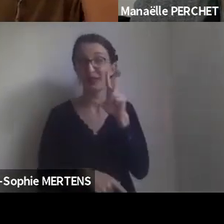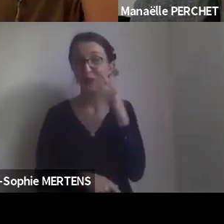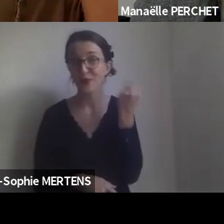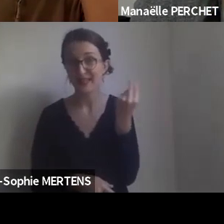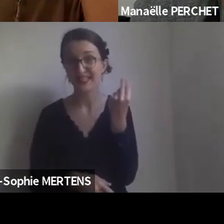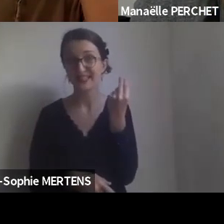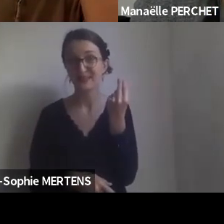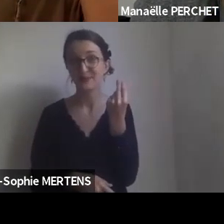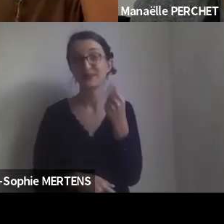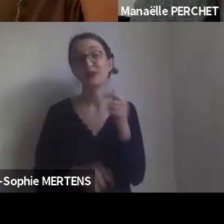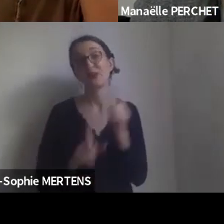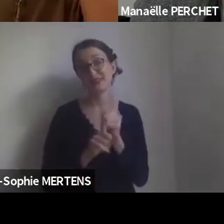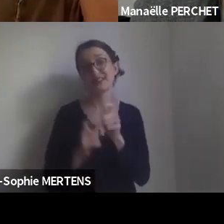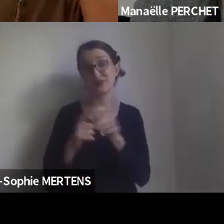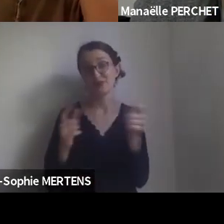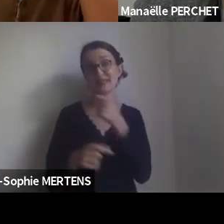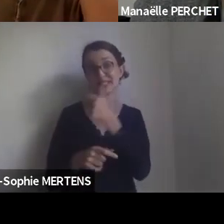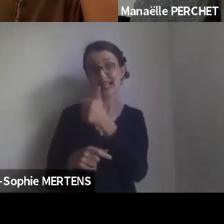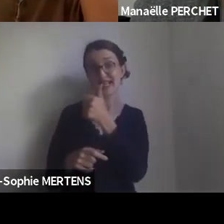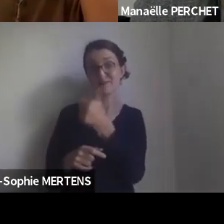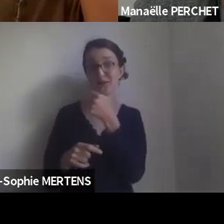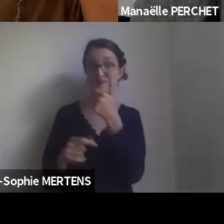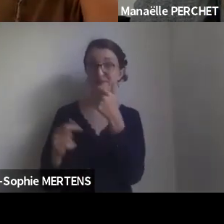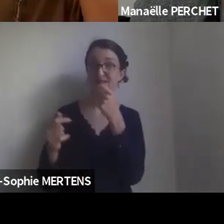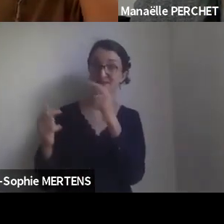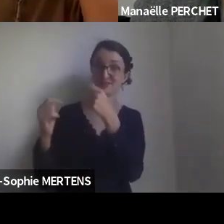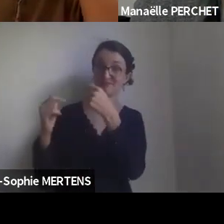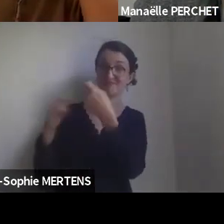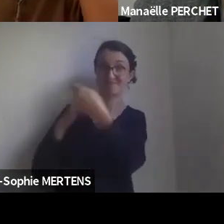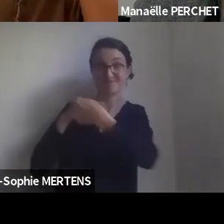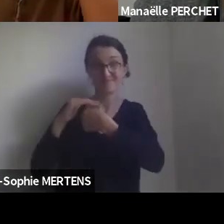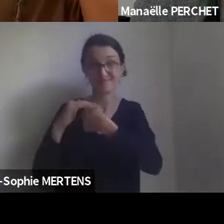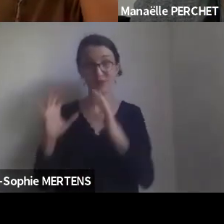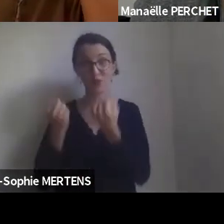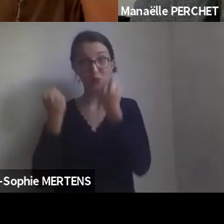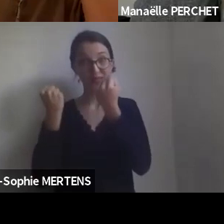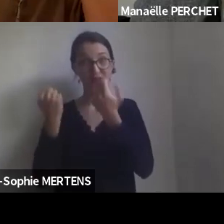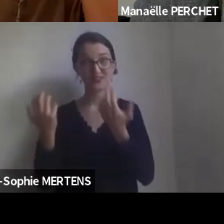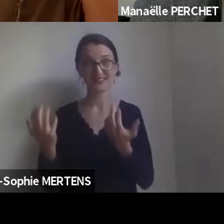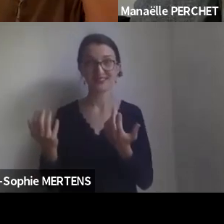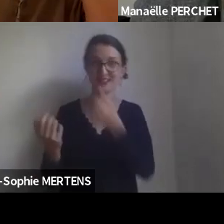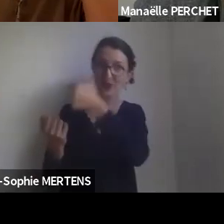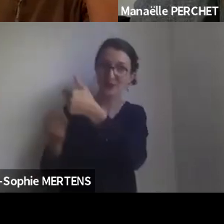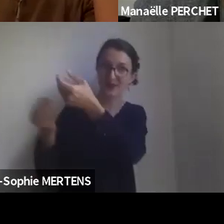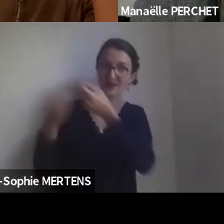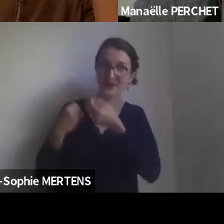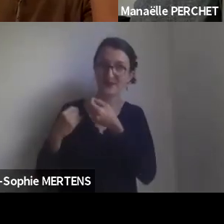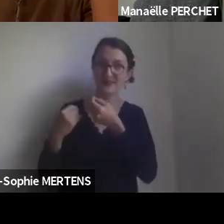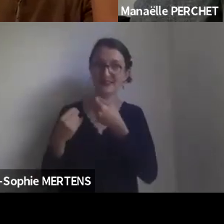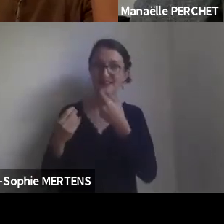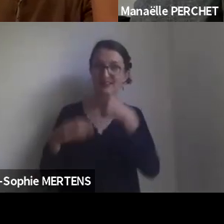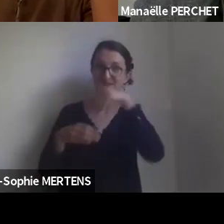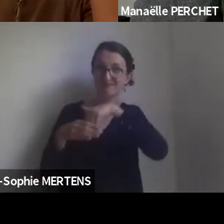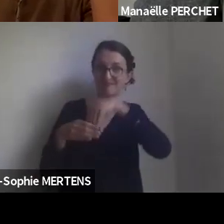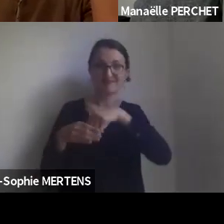pour son mécénat de compétences et de nous permettre d'apporter des contenus de qualité à nos entrepreneurs. Et